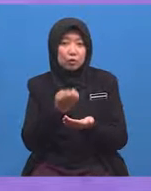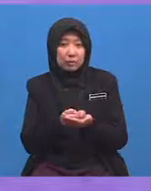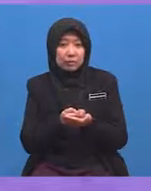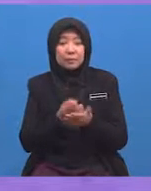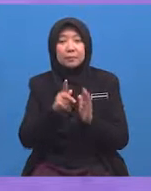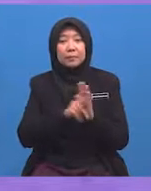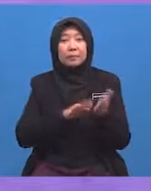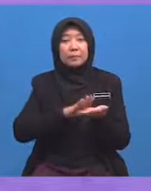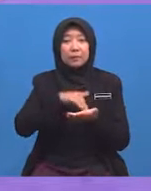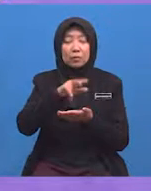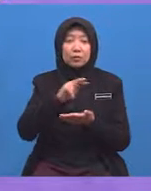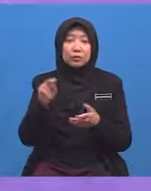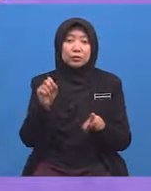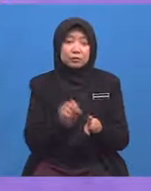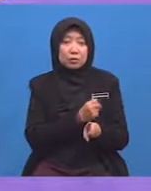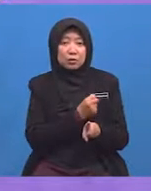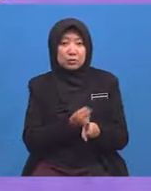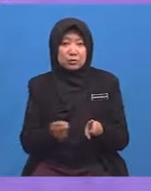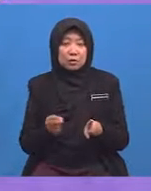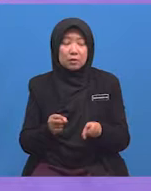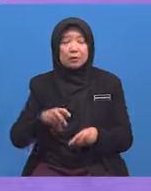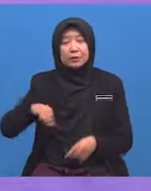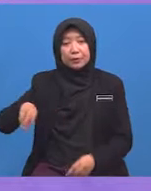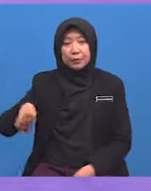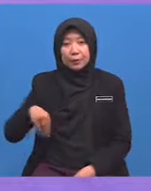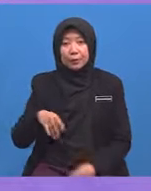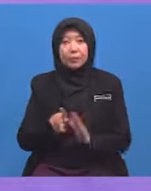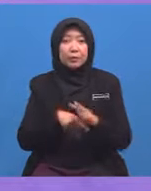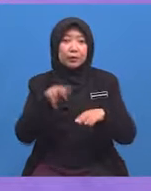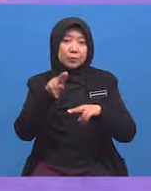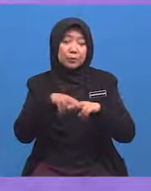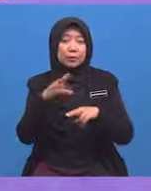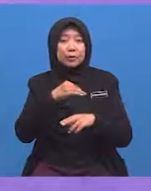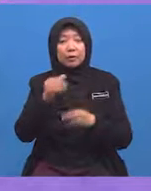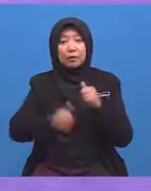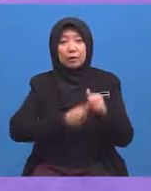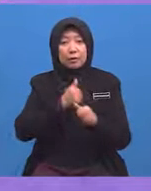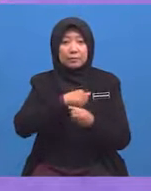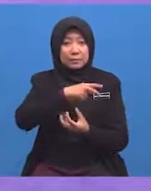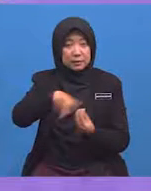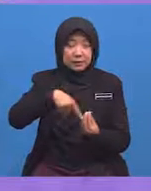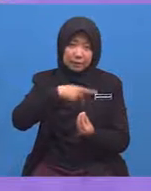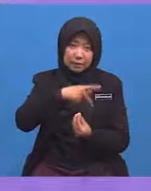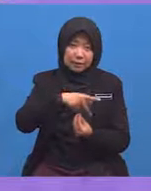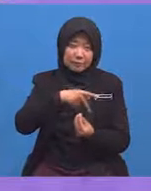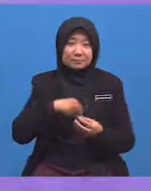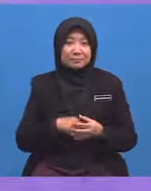ekonomi, pembangunan sosial, taburan penduduk dan alam sekitar.